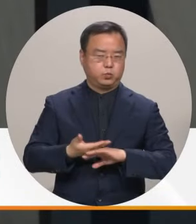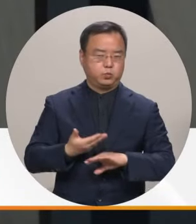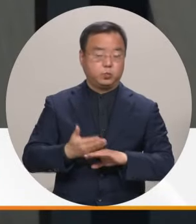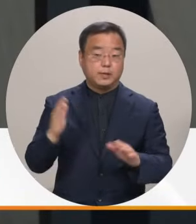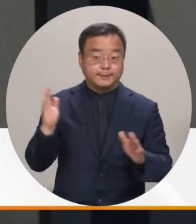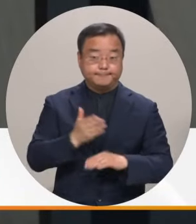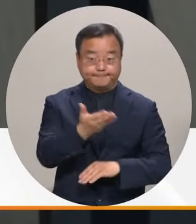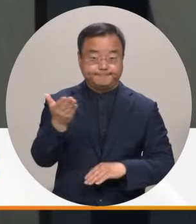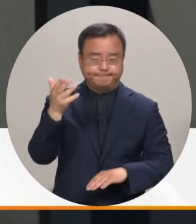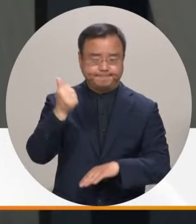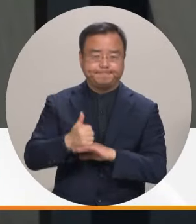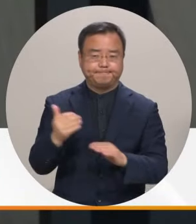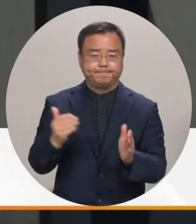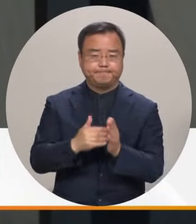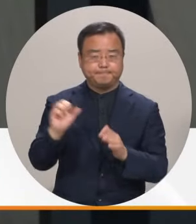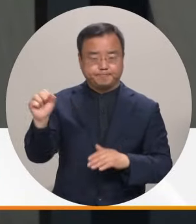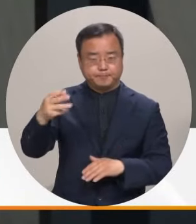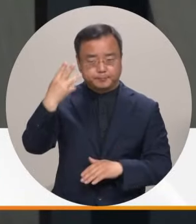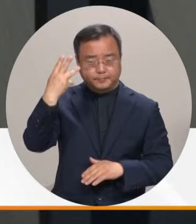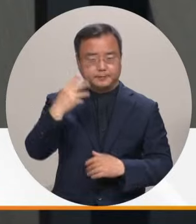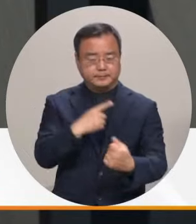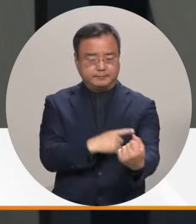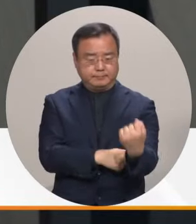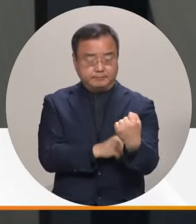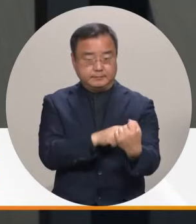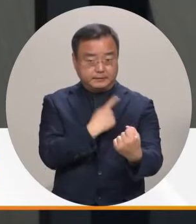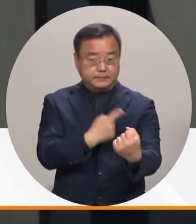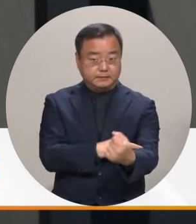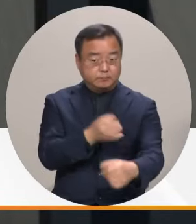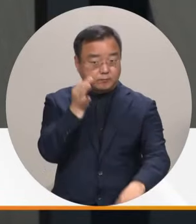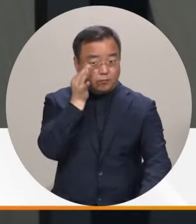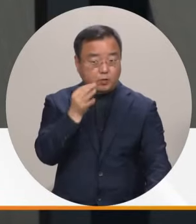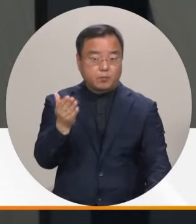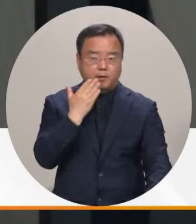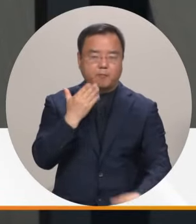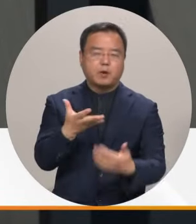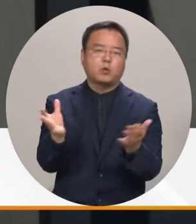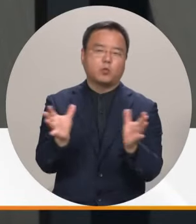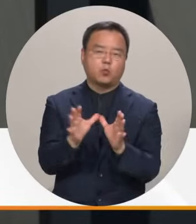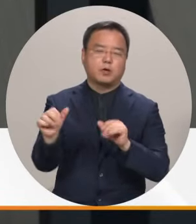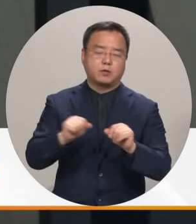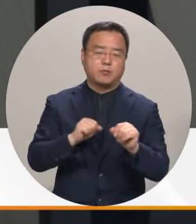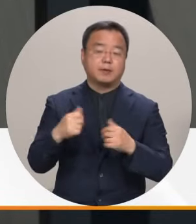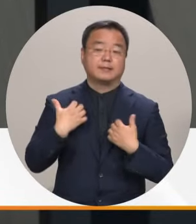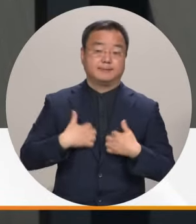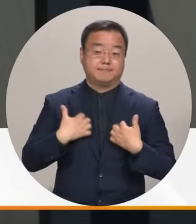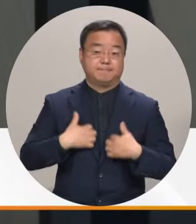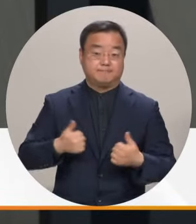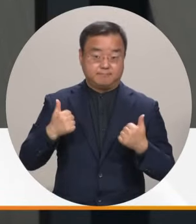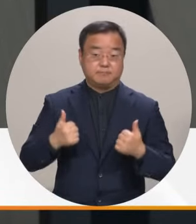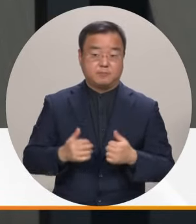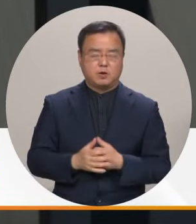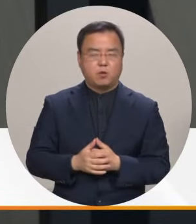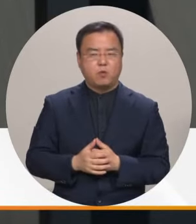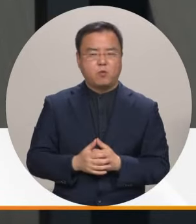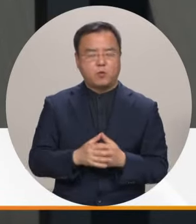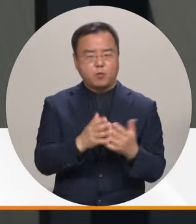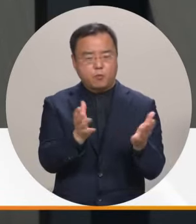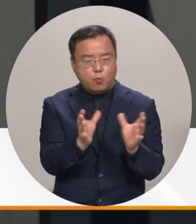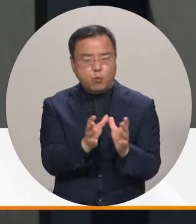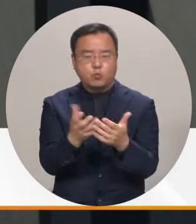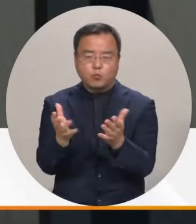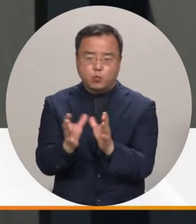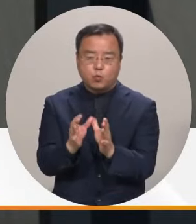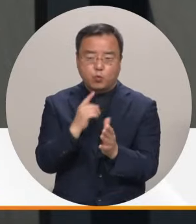마지막까지 3학년의 어떤 영향을 보여 줄 수 있는 부분들이 동아리이기 합니다 왜냐면 제일 재밌어 하거든요 그래서 뭐 모듬별로 하는